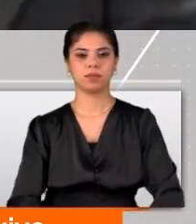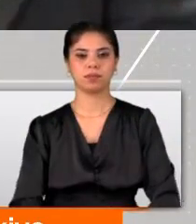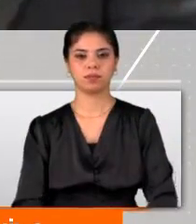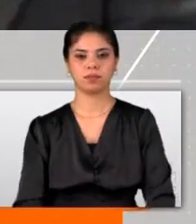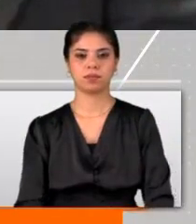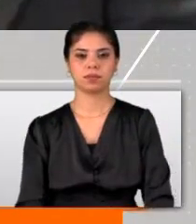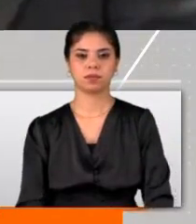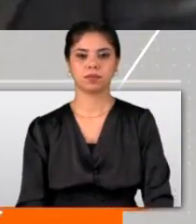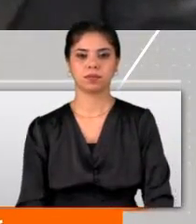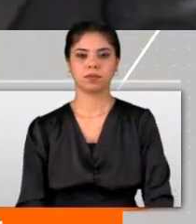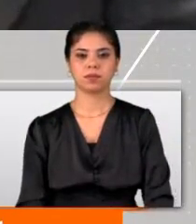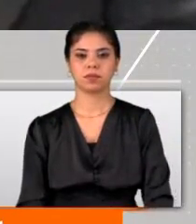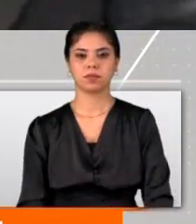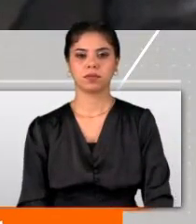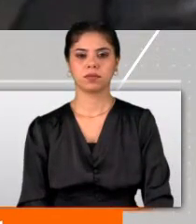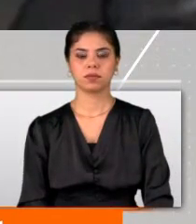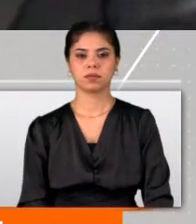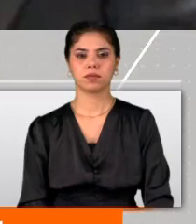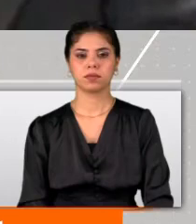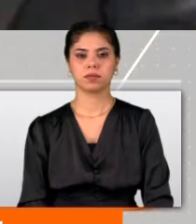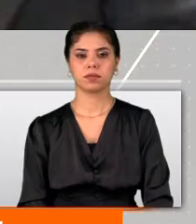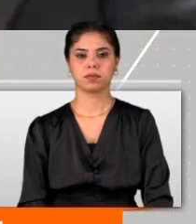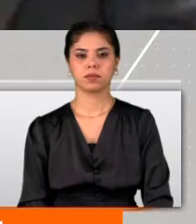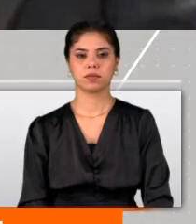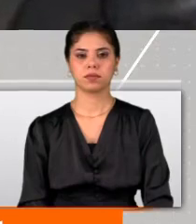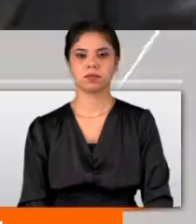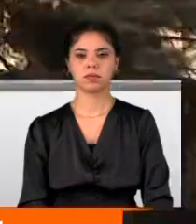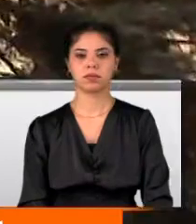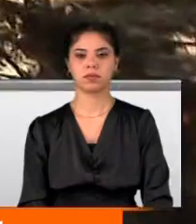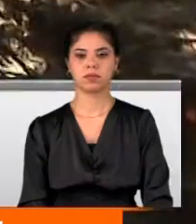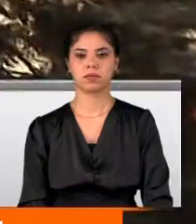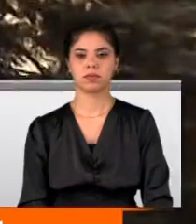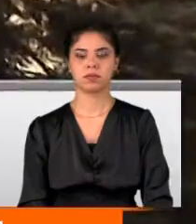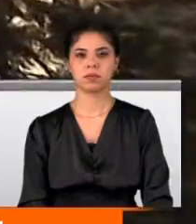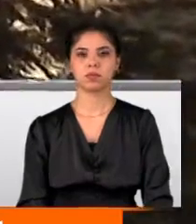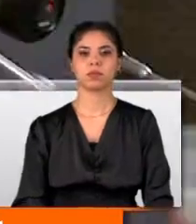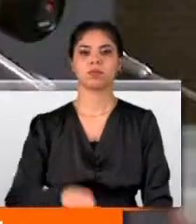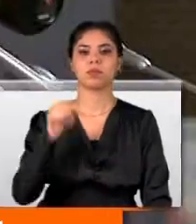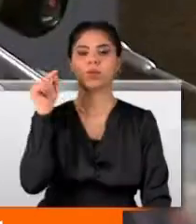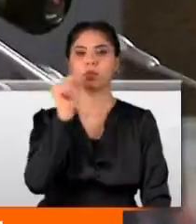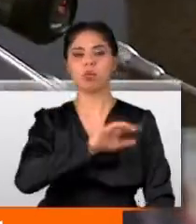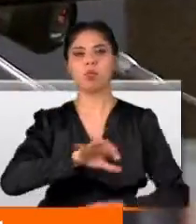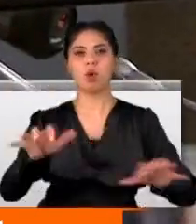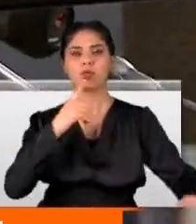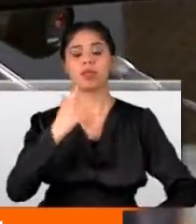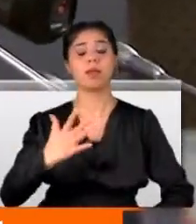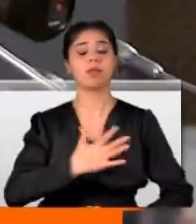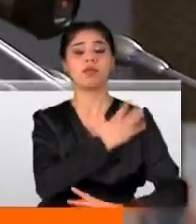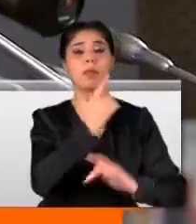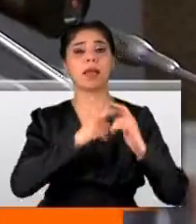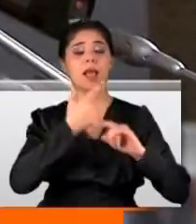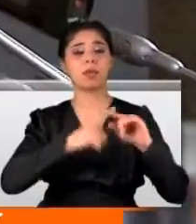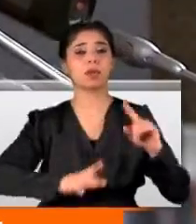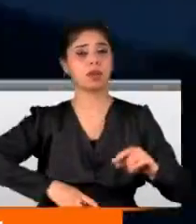yönetimlerin güçlendirilmesi diyoruz. Artık adı özerklik veya başka türlü de konulabilir. Bu bölücülüktür. CHP Genel Başkanı